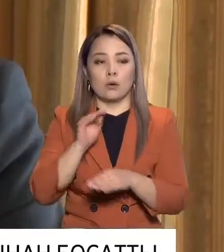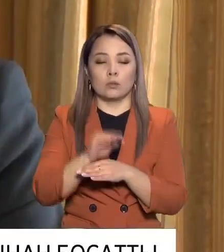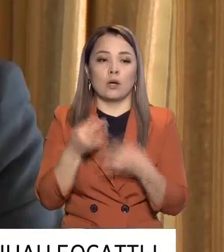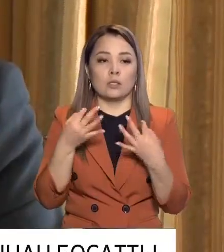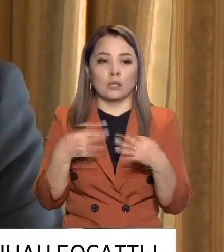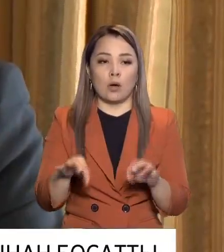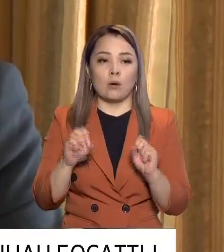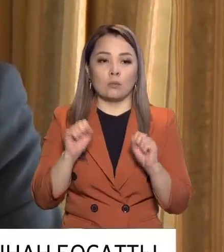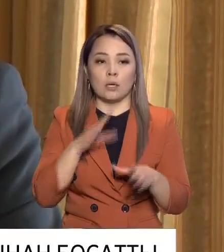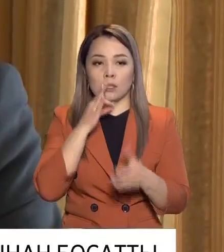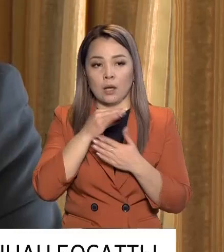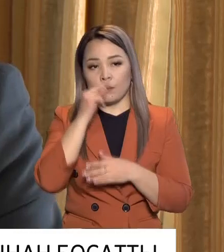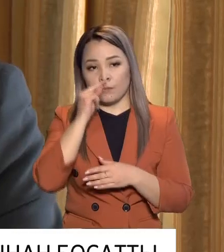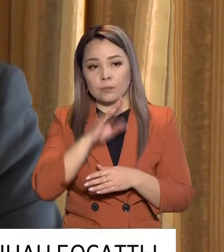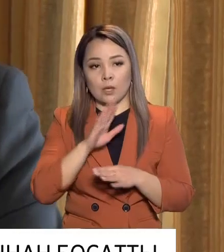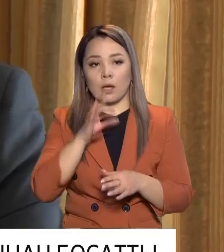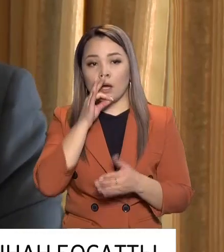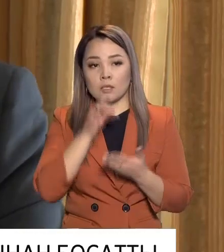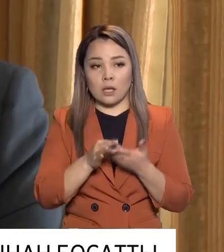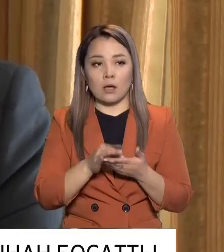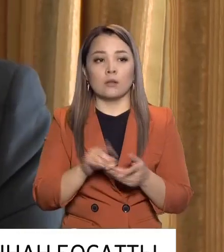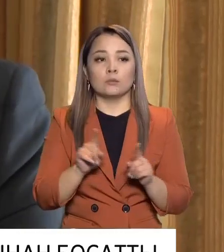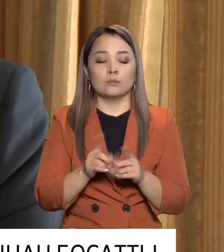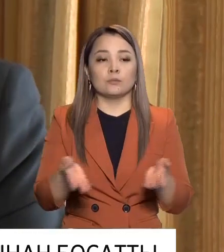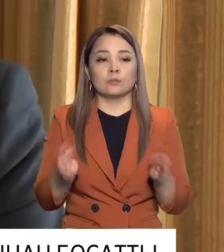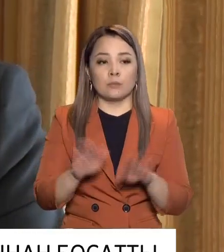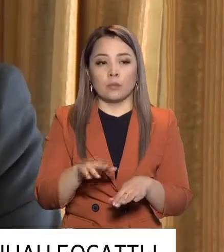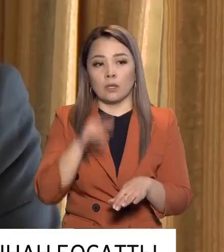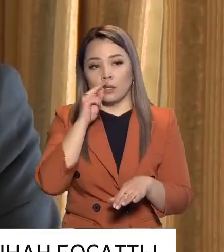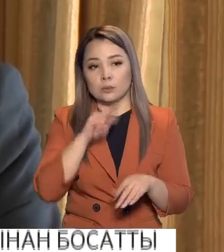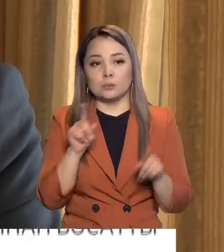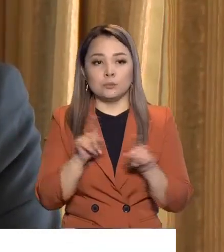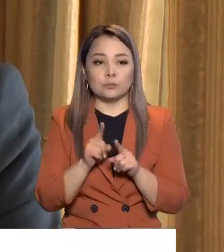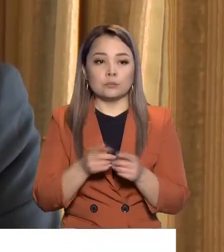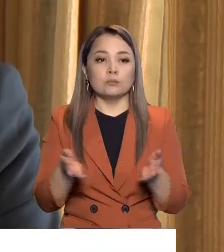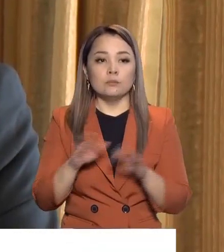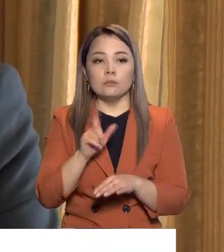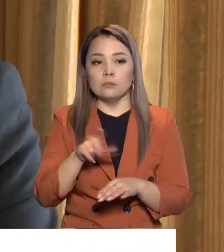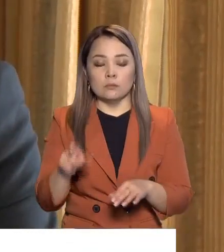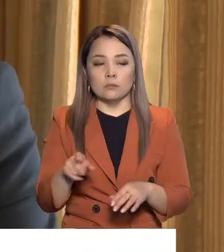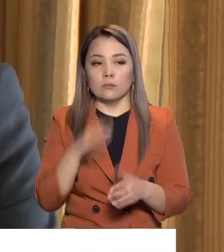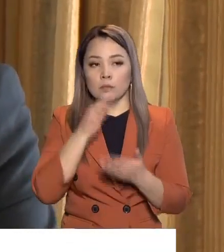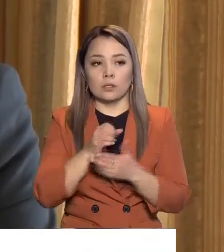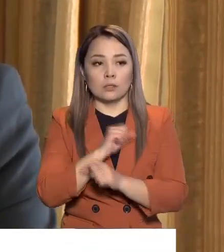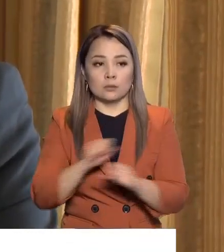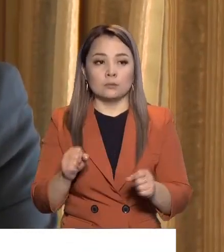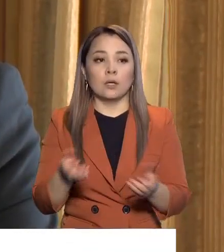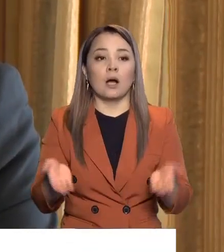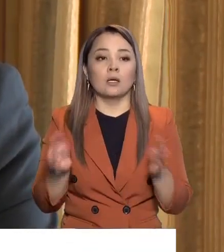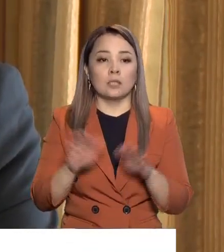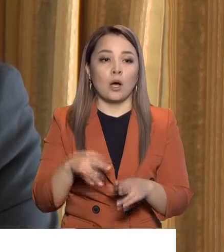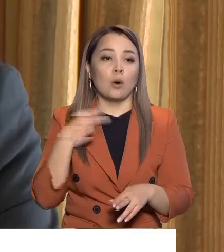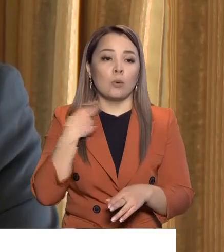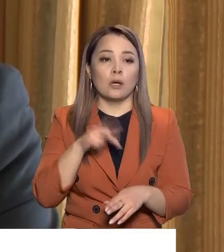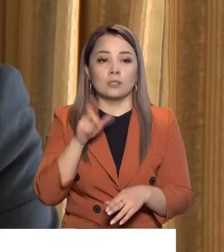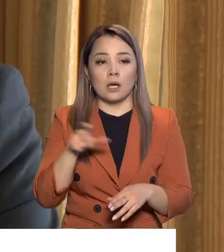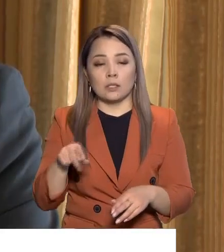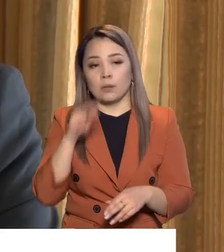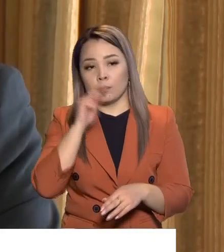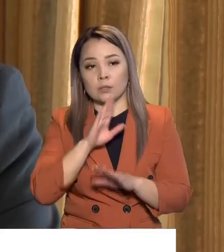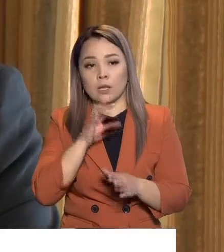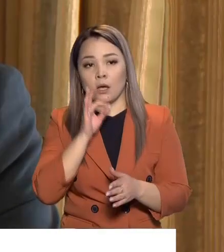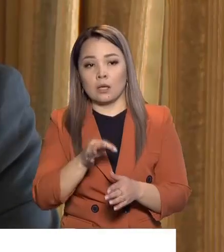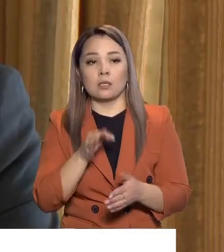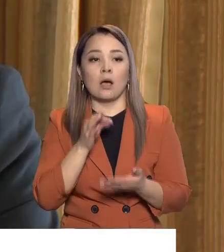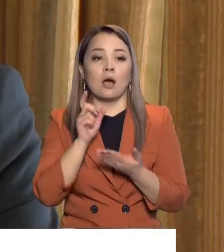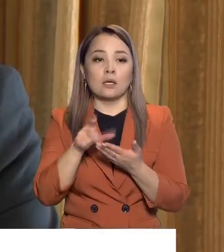Босан шыққандардың бәрі кінәсіз, ал қанда қалғандардың бәрі кінәлі деген сөз емес. Ол қалған отырғандардың ішінде де кінәсіздер